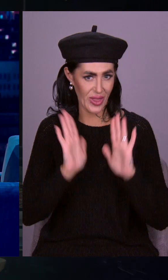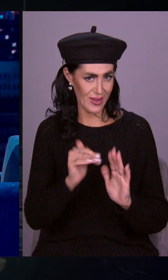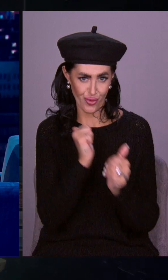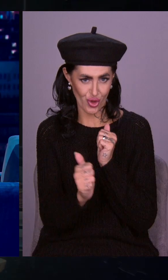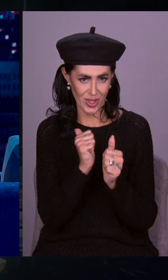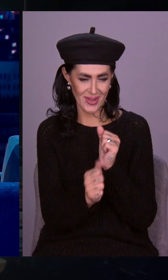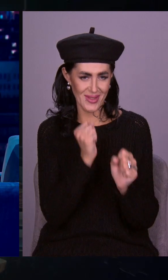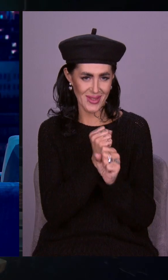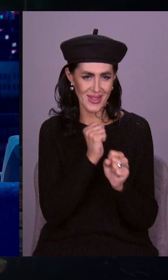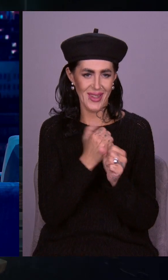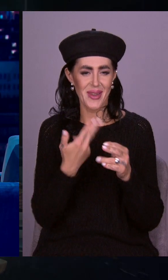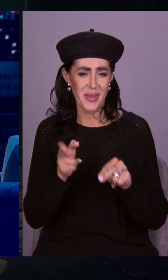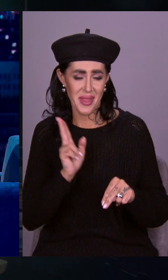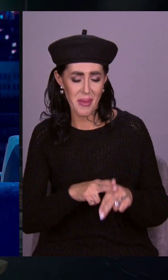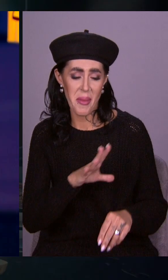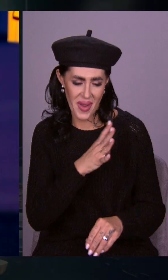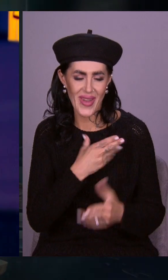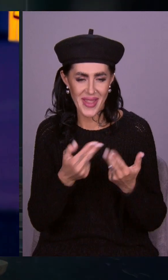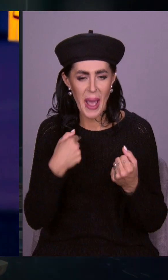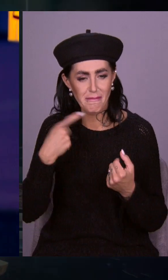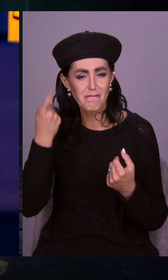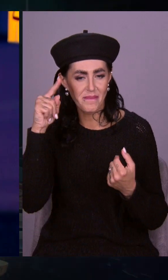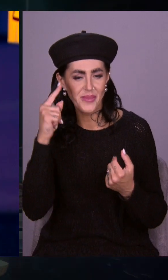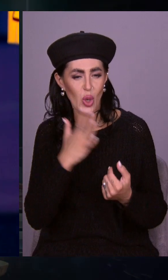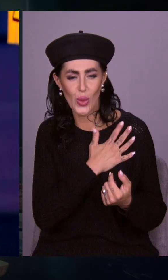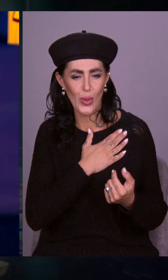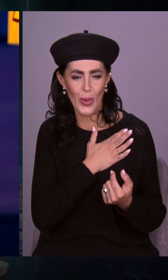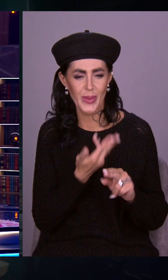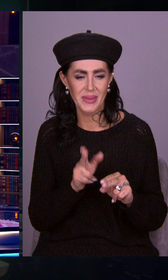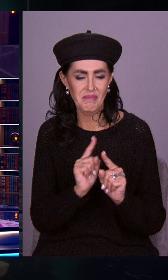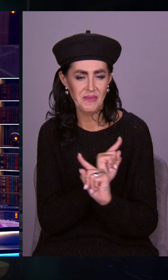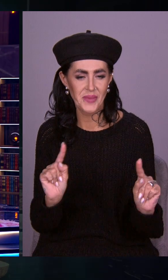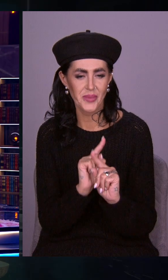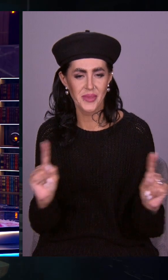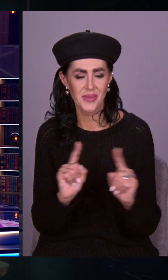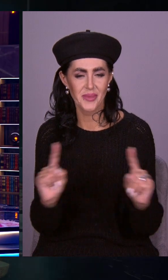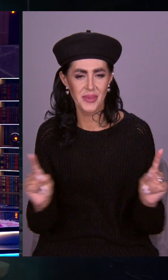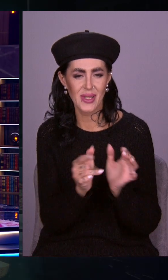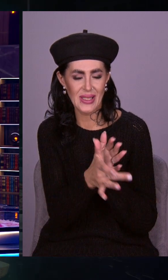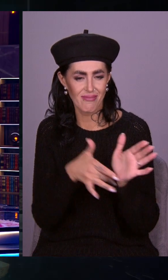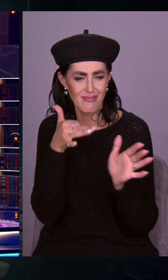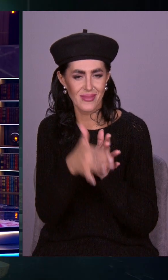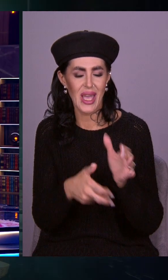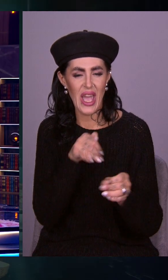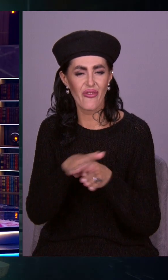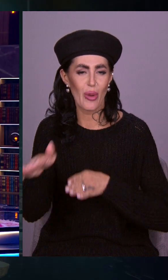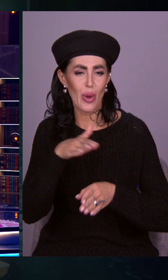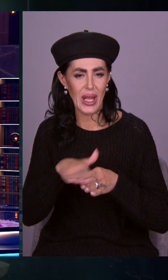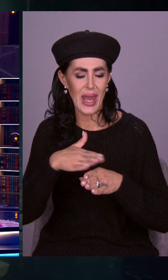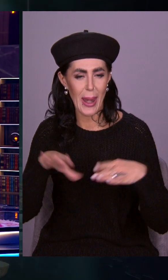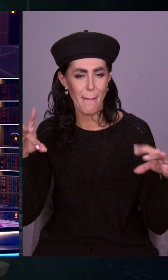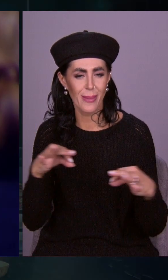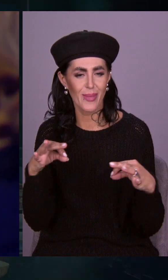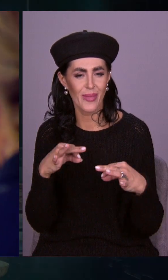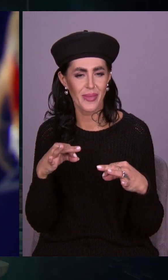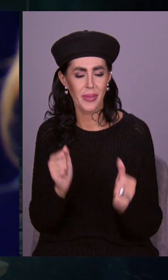шаманські прийоми, типу, тому, так. Ну, це дійсно був шаманський прийом. У мене просто отак от волосся дибом, чесно. Давай. І давай